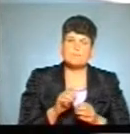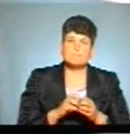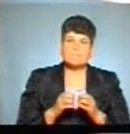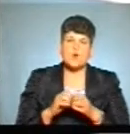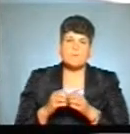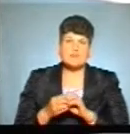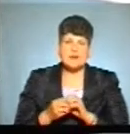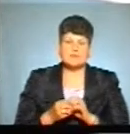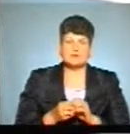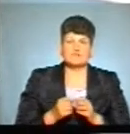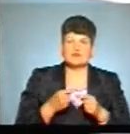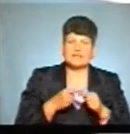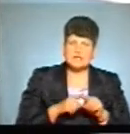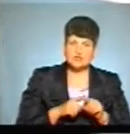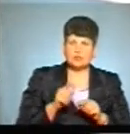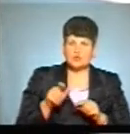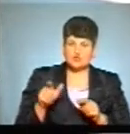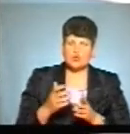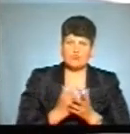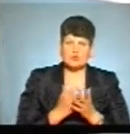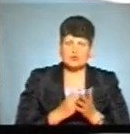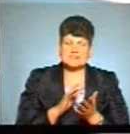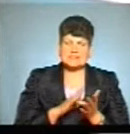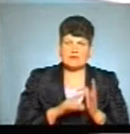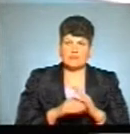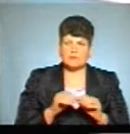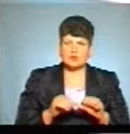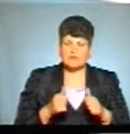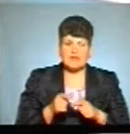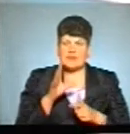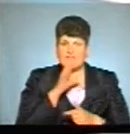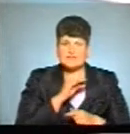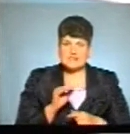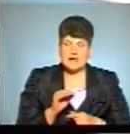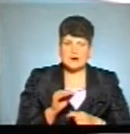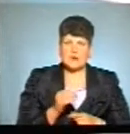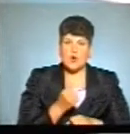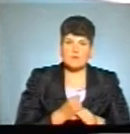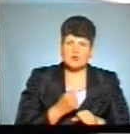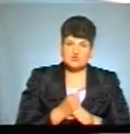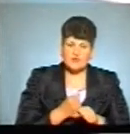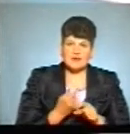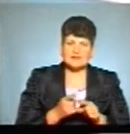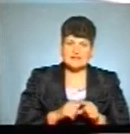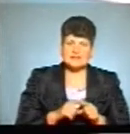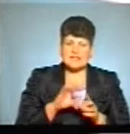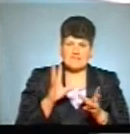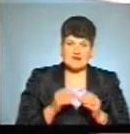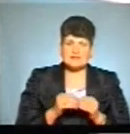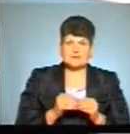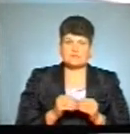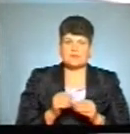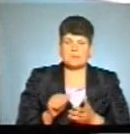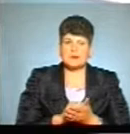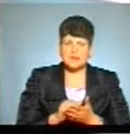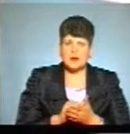проблему в технічному і в людському ресурсі Центральної виборчої комісії, що вона там не встигає опрацювати весь цей обсяг матеріалу. Я думаю, що